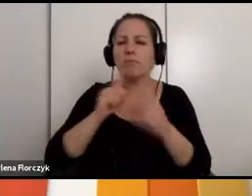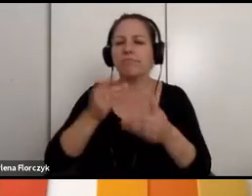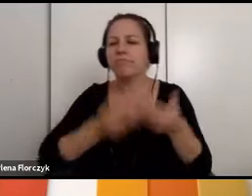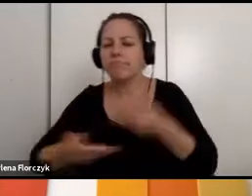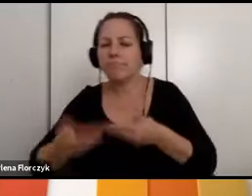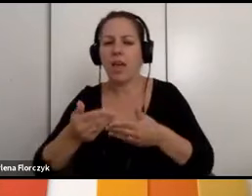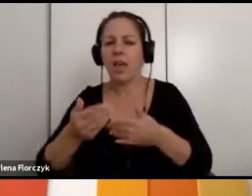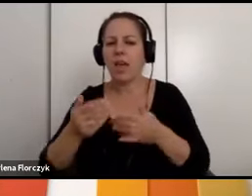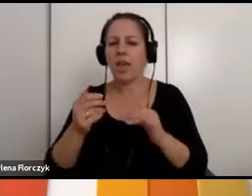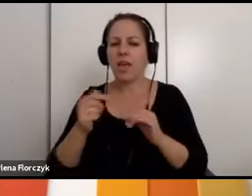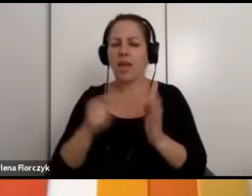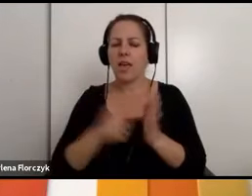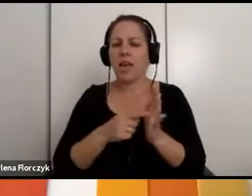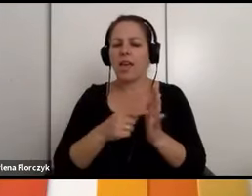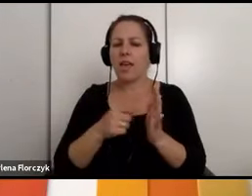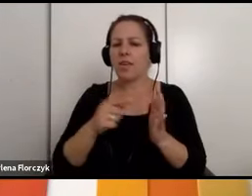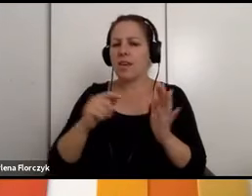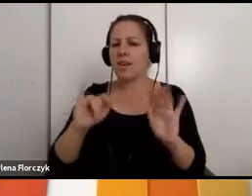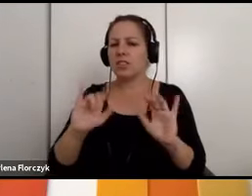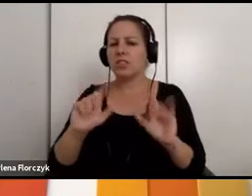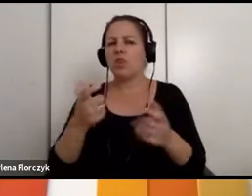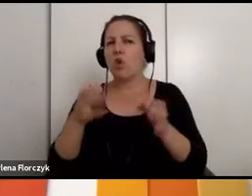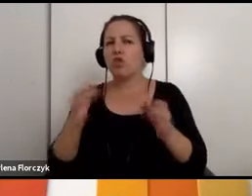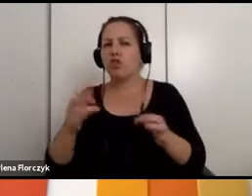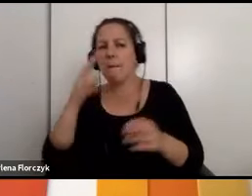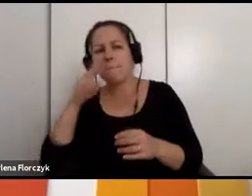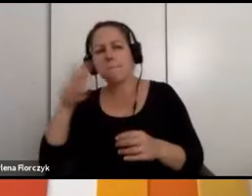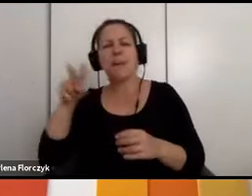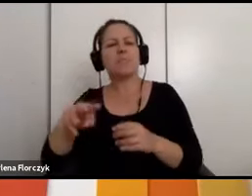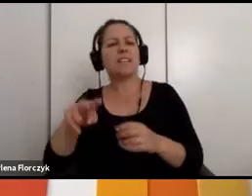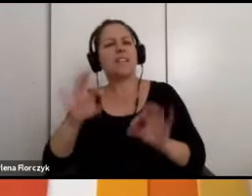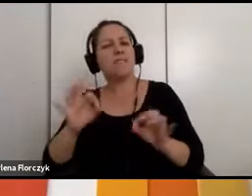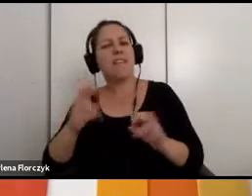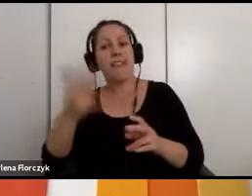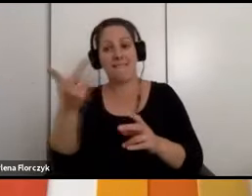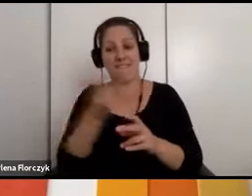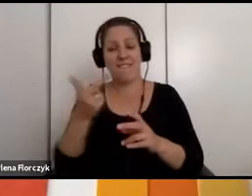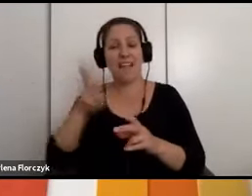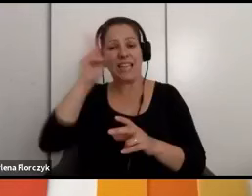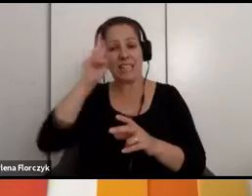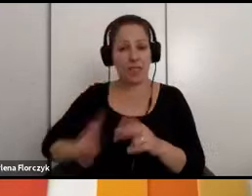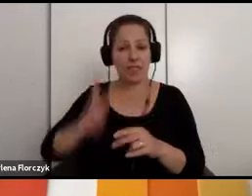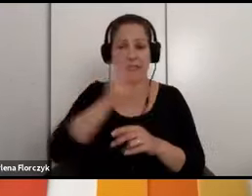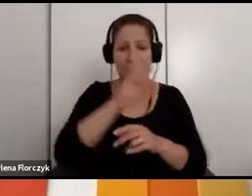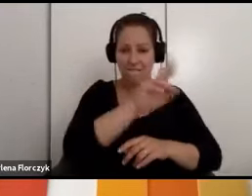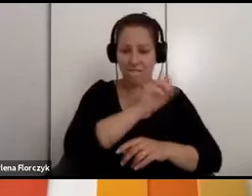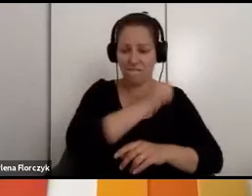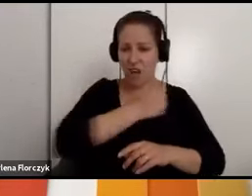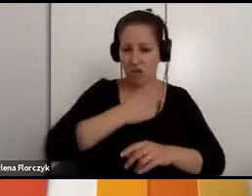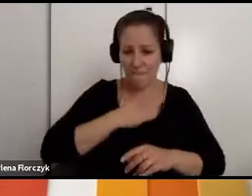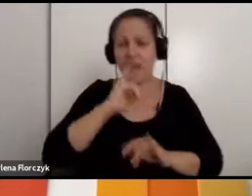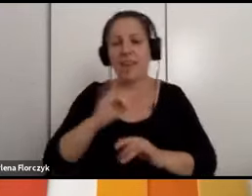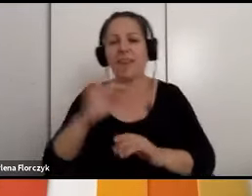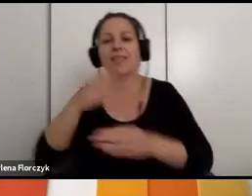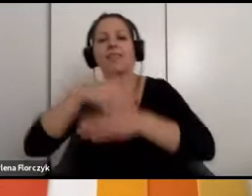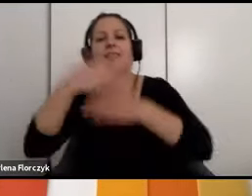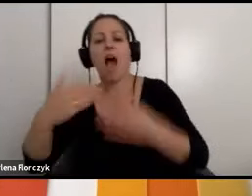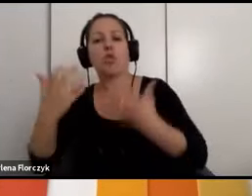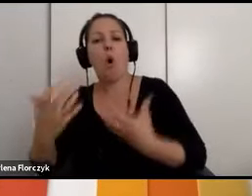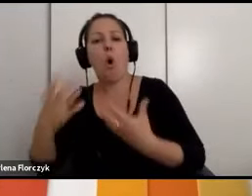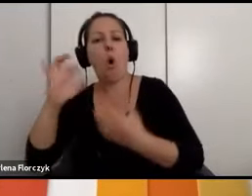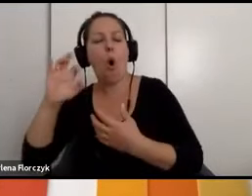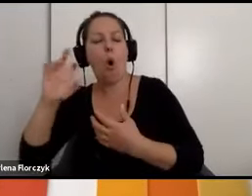tego, co z dzisiejszej perspektywy, czyli naszych dwóch instytucji, TR Warszawa i Teatru Ochoty,